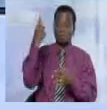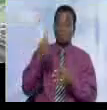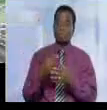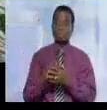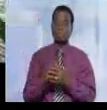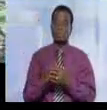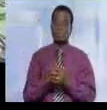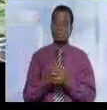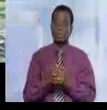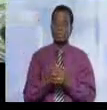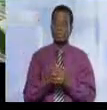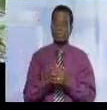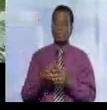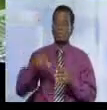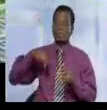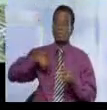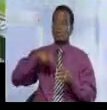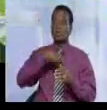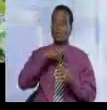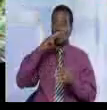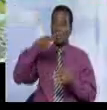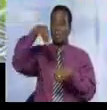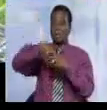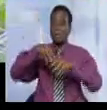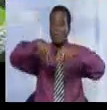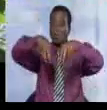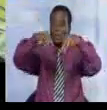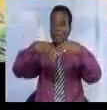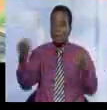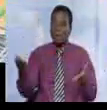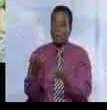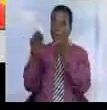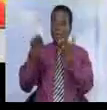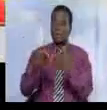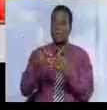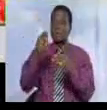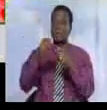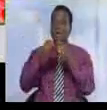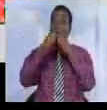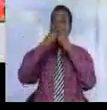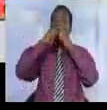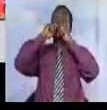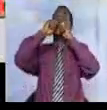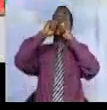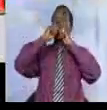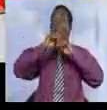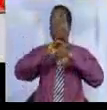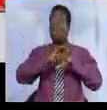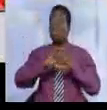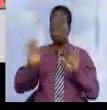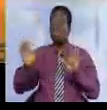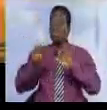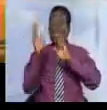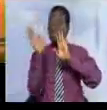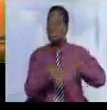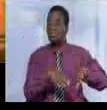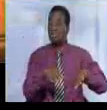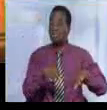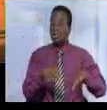Nyamia. Nous sommes dans un supermarché à Abidjan. Ici, les sachets plastiques ont disparu. Le supermarché est passé